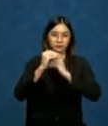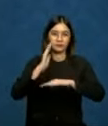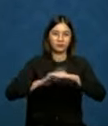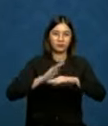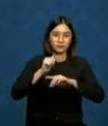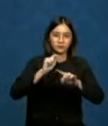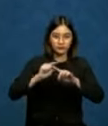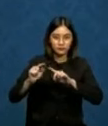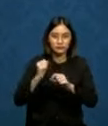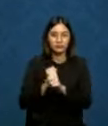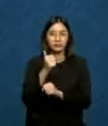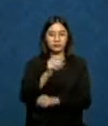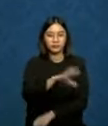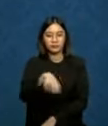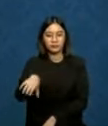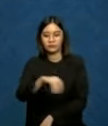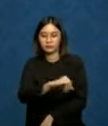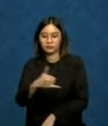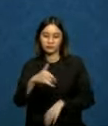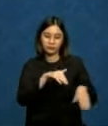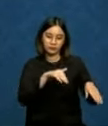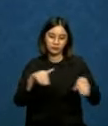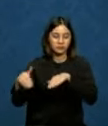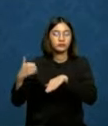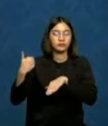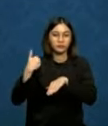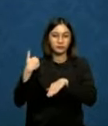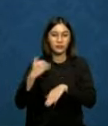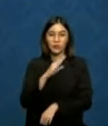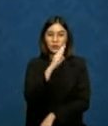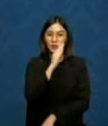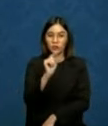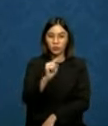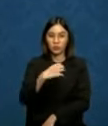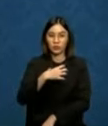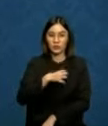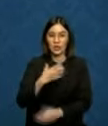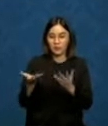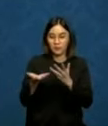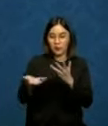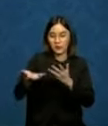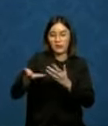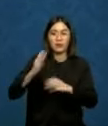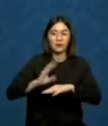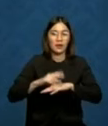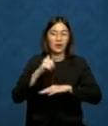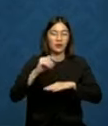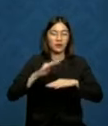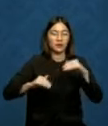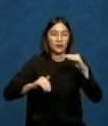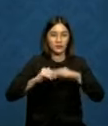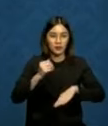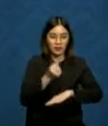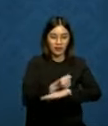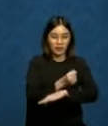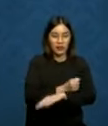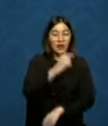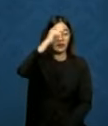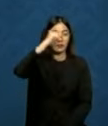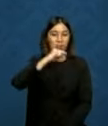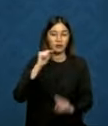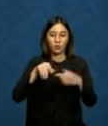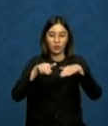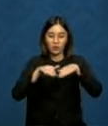ทำได้ในเฉพาะบางองค์กรที่มีความพร้อมเท่านั้นแต่ถ้าหากเราต้องการยกระดับทักษะฝีมือแรงงานไทยที่เป็น